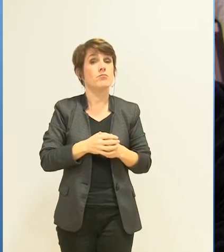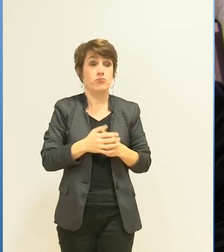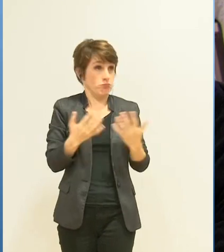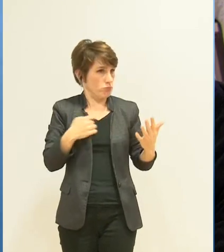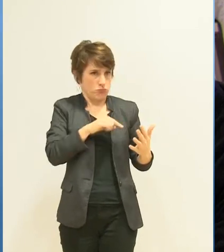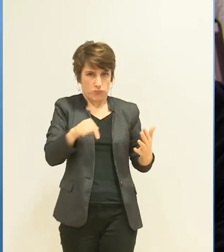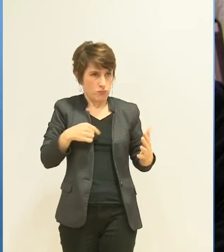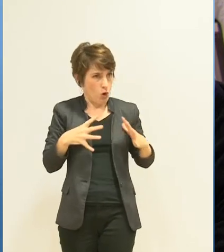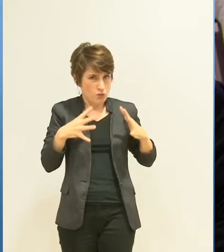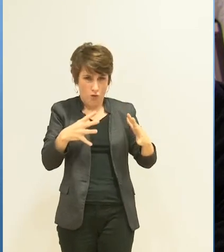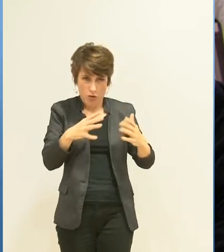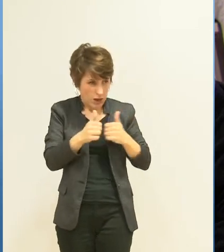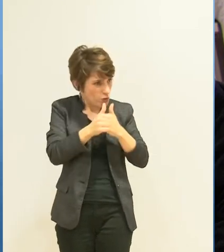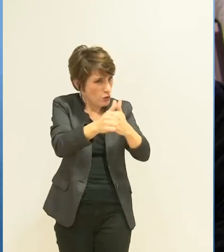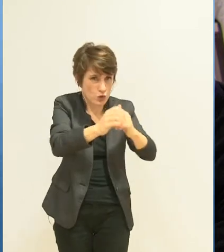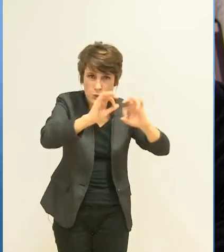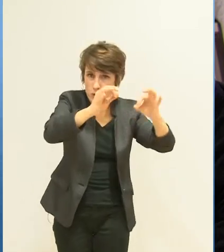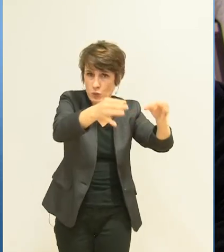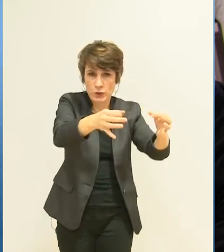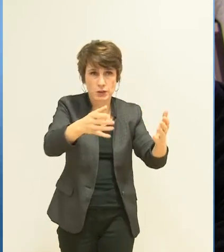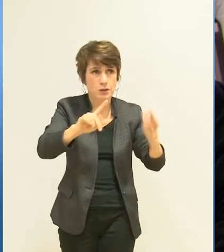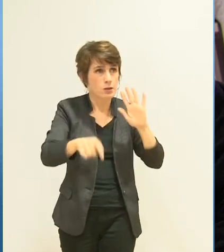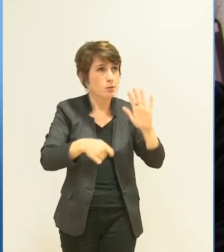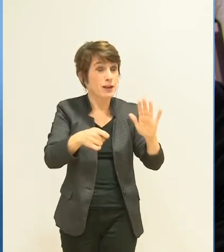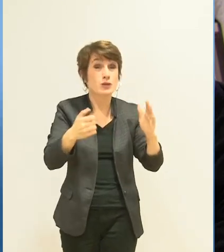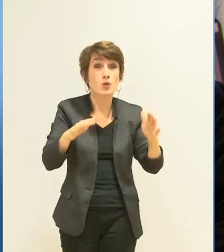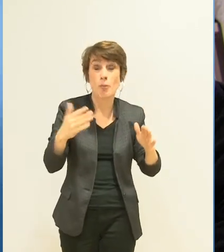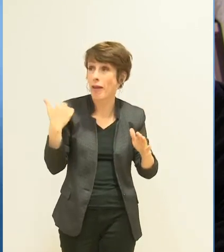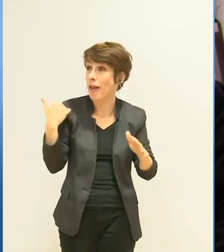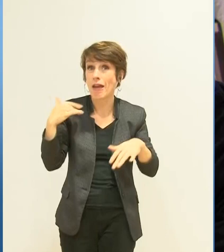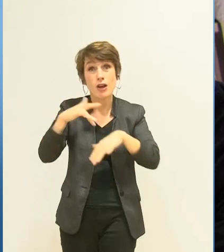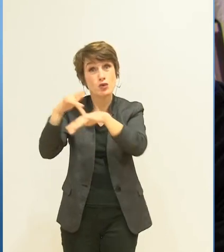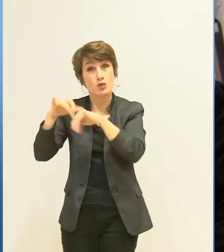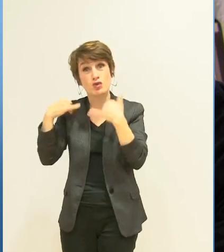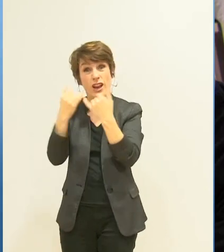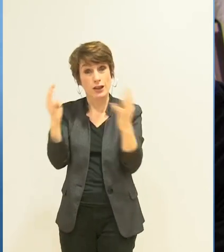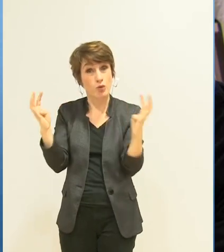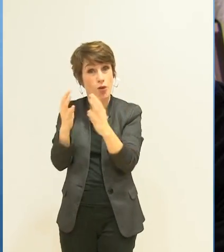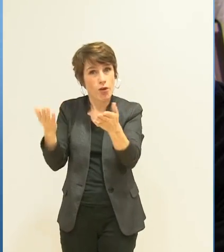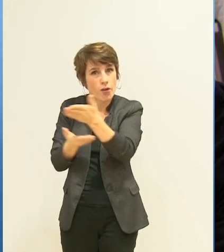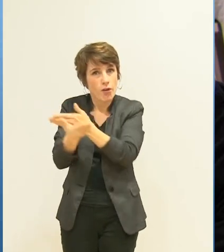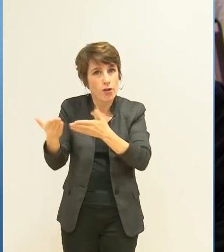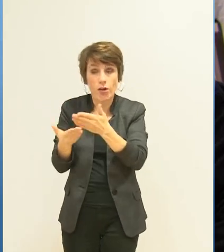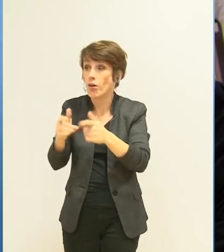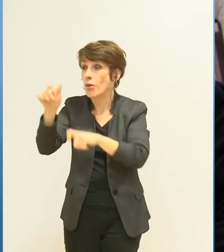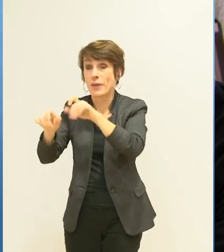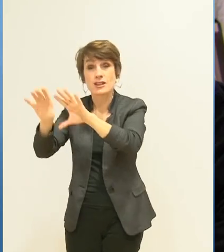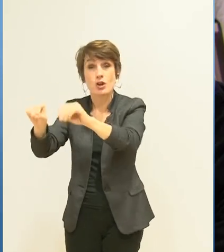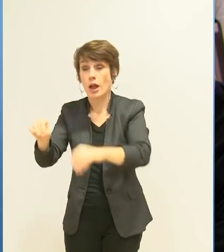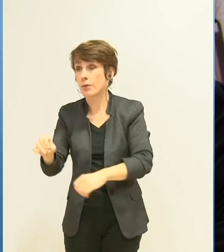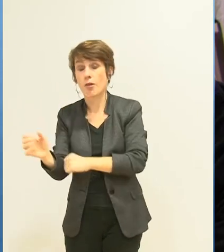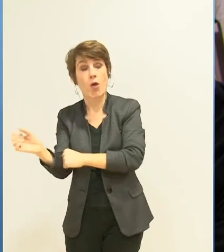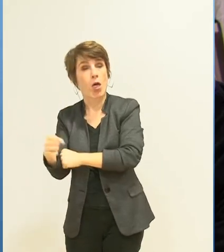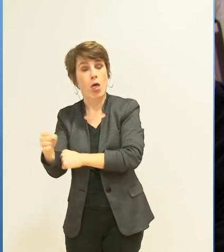engagements au vu de la façon dont a eu lieu la concertation avec les habitants et du peu de cas qui est fait de la réalité